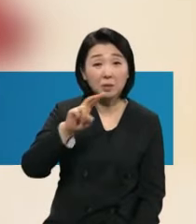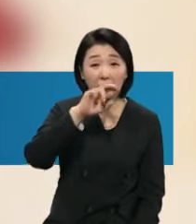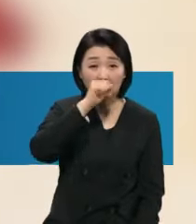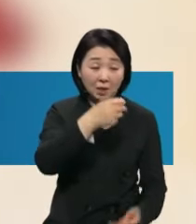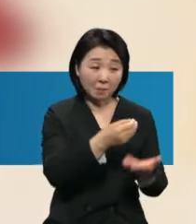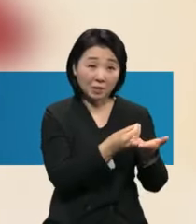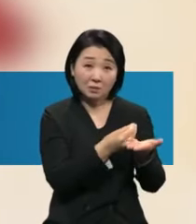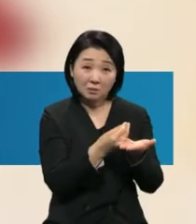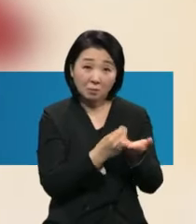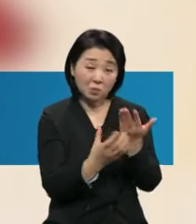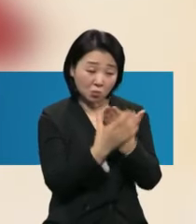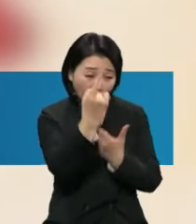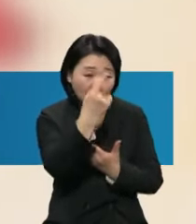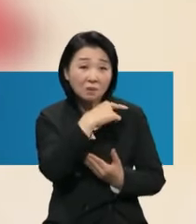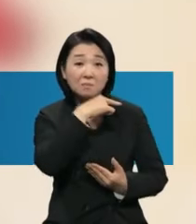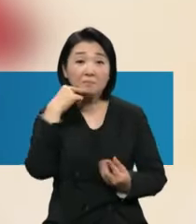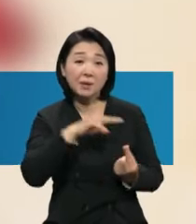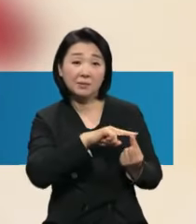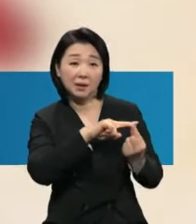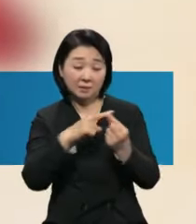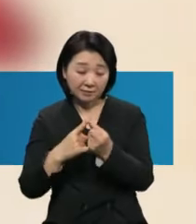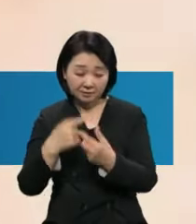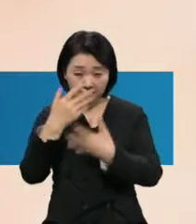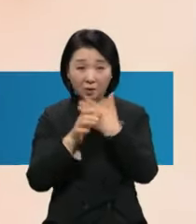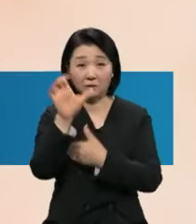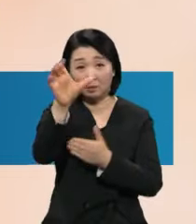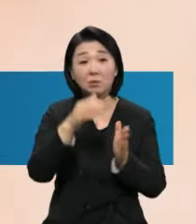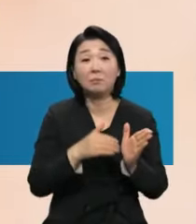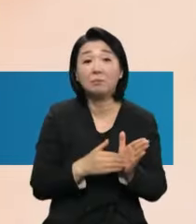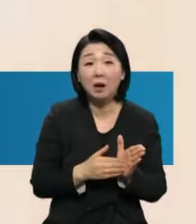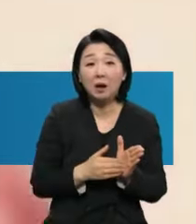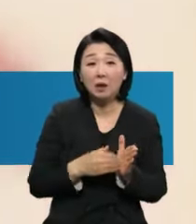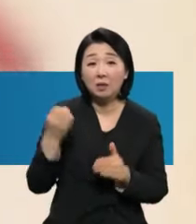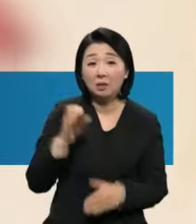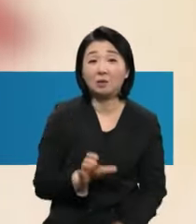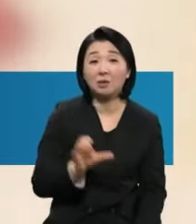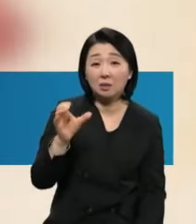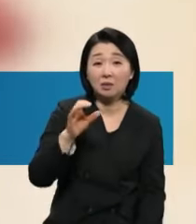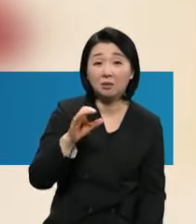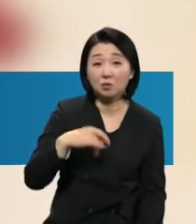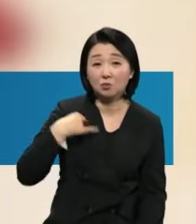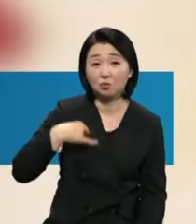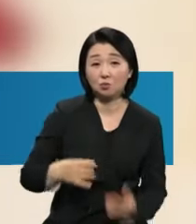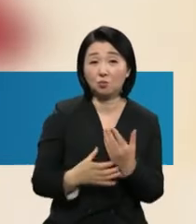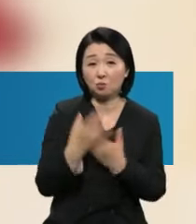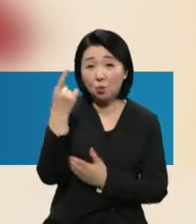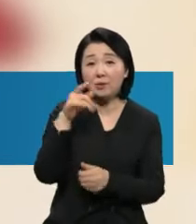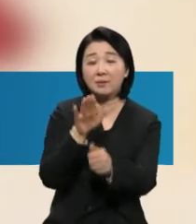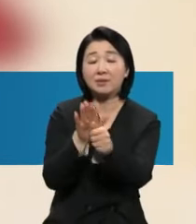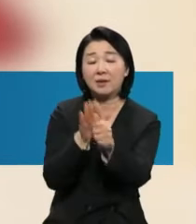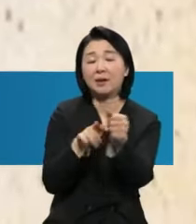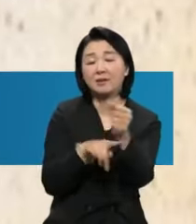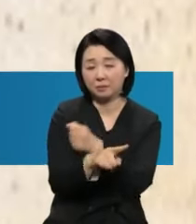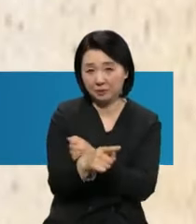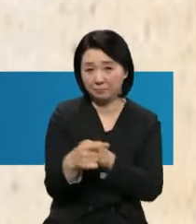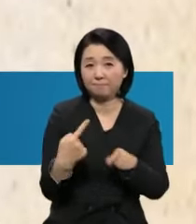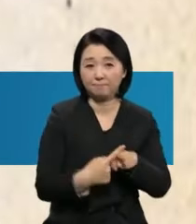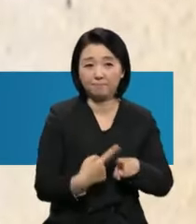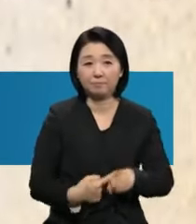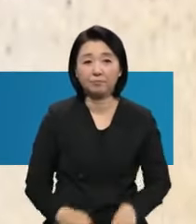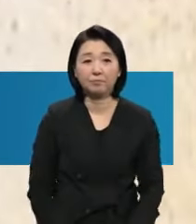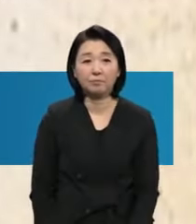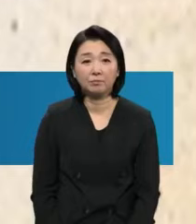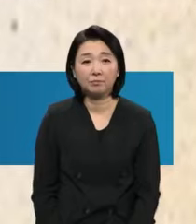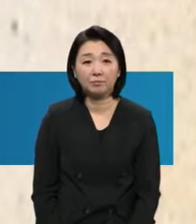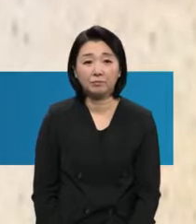섬과 함께 통일이란 붉은 글씨를 쓴 영상을 올렸는데 이걸 다시 게시해서 중국 통일을 지지하라는 의미인